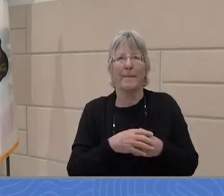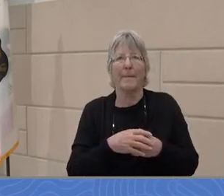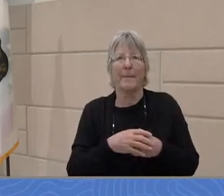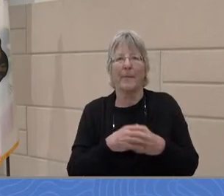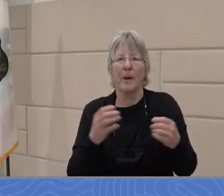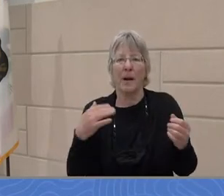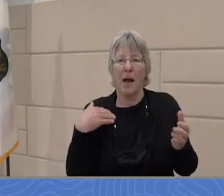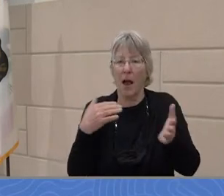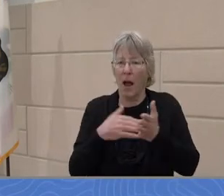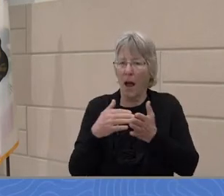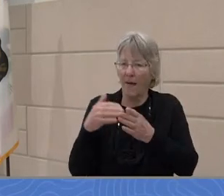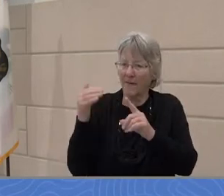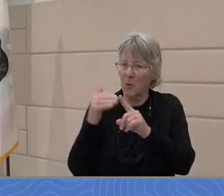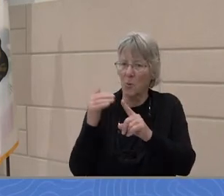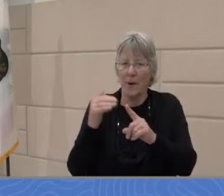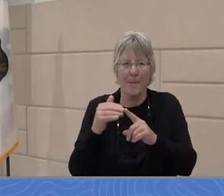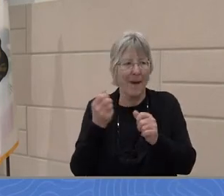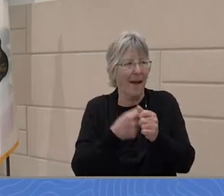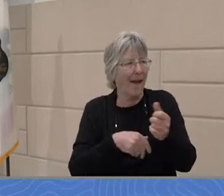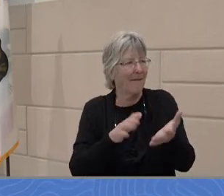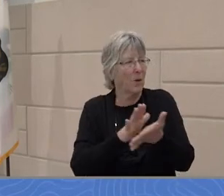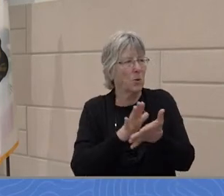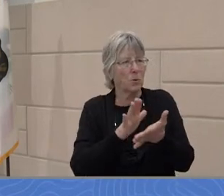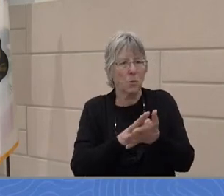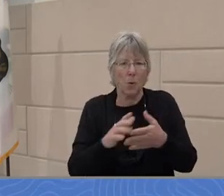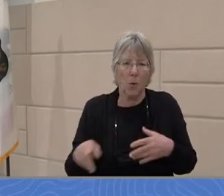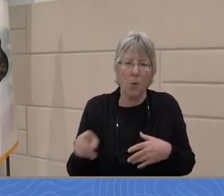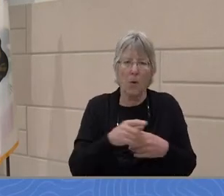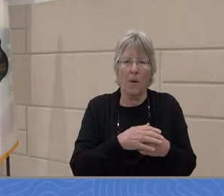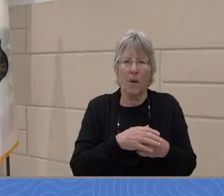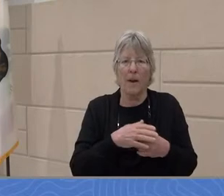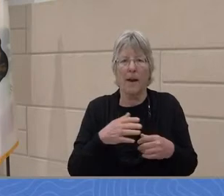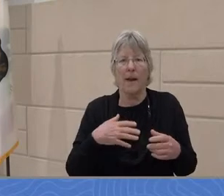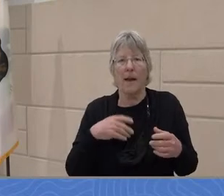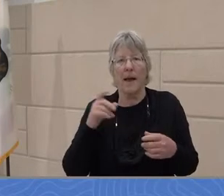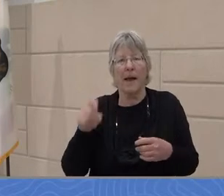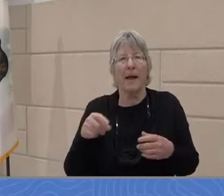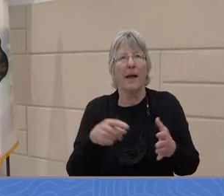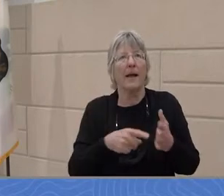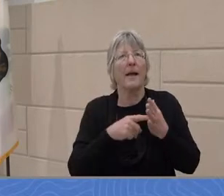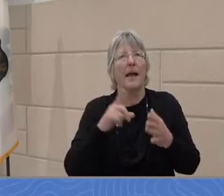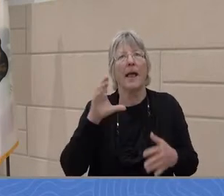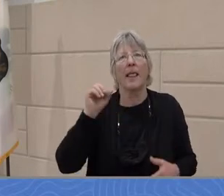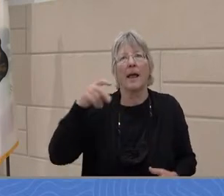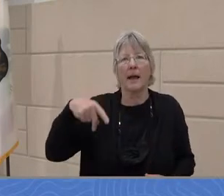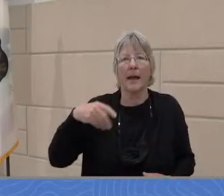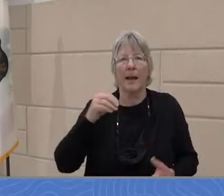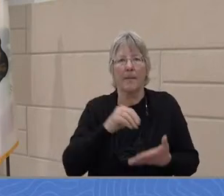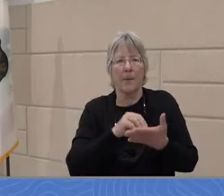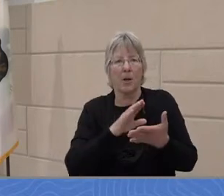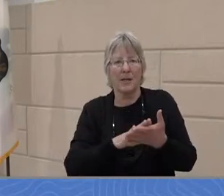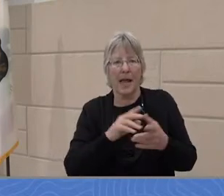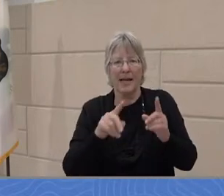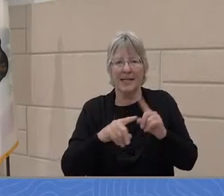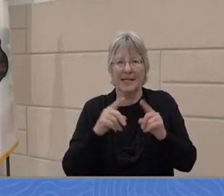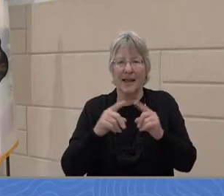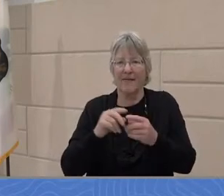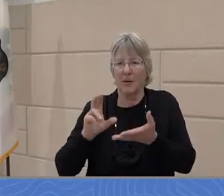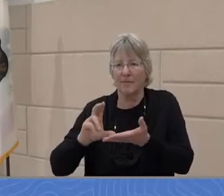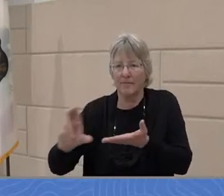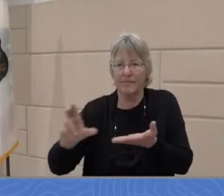แม่บ้านละอยังตายตารมลึกจีนหยกหยอบพายมาทายิมจองเตรียมเตอเอาอย่าเ